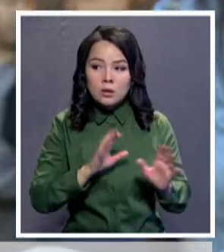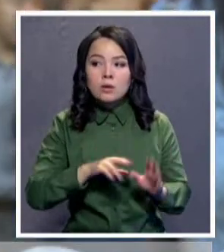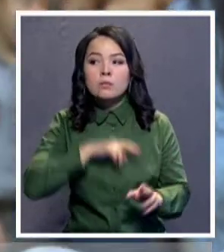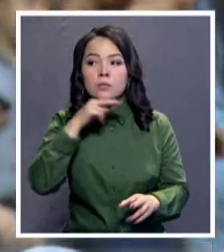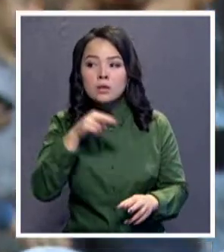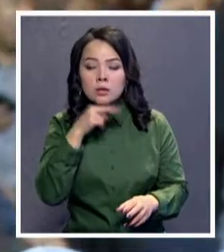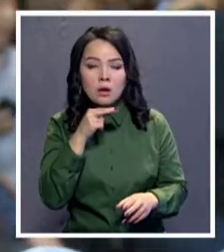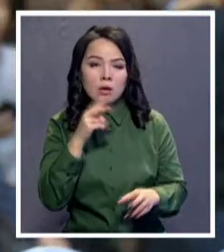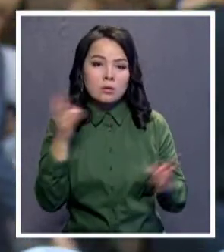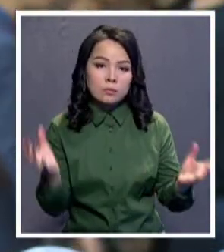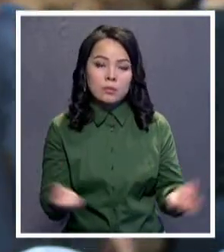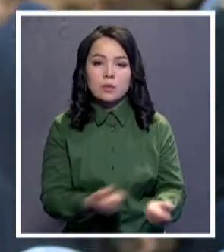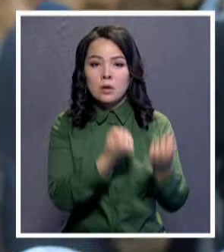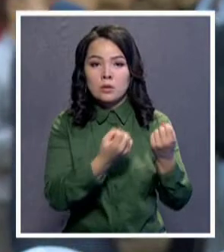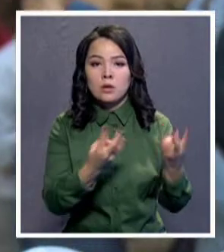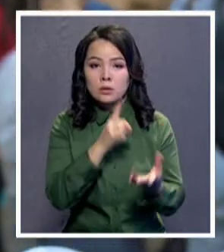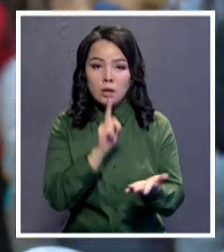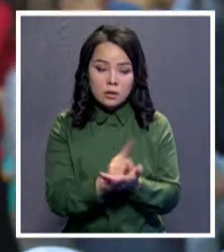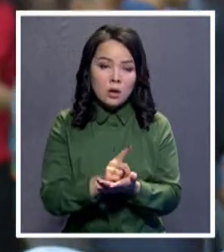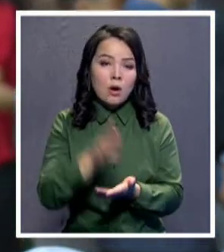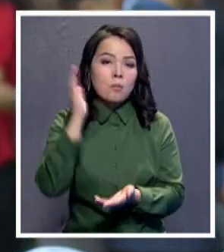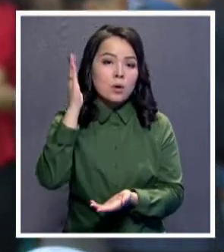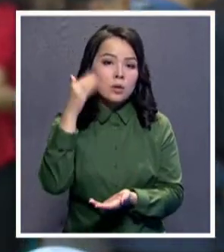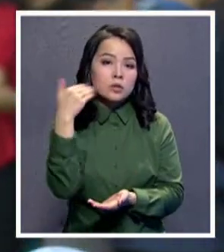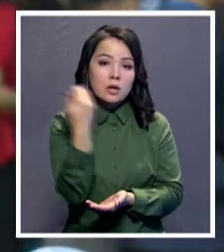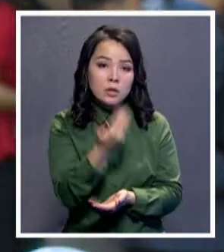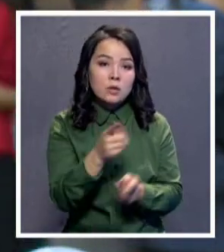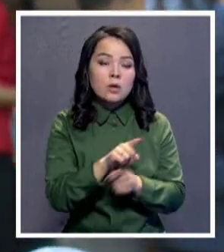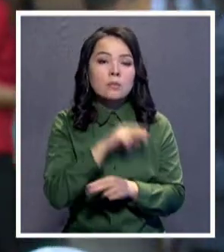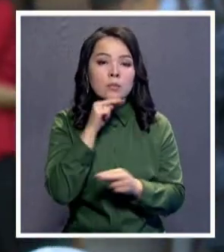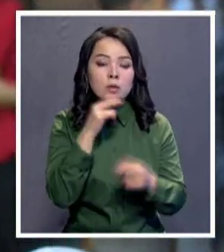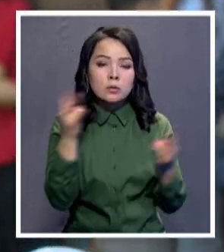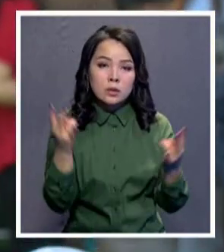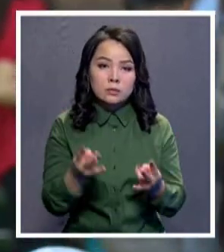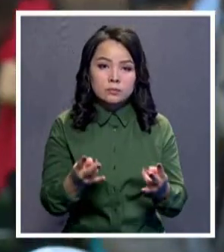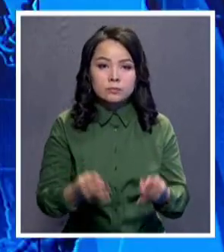аударуымыз керек. Солардың келешегіне мән беруіміз керек.